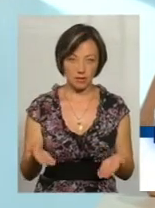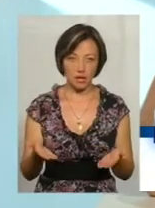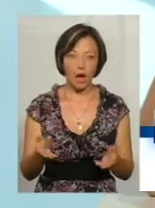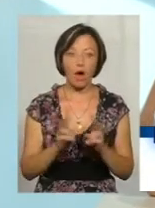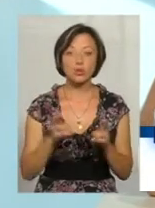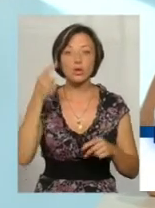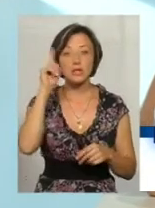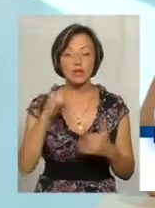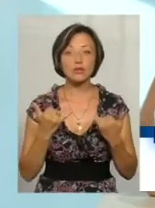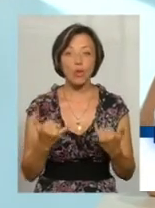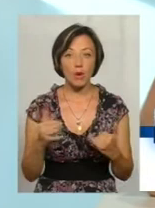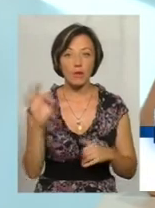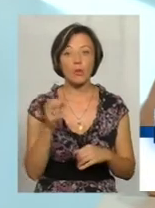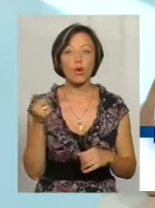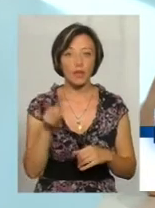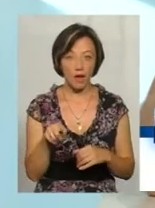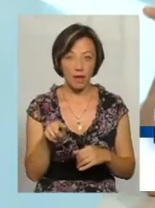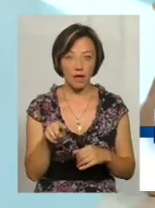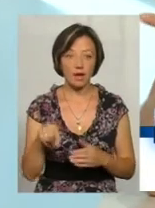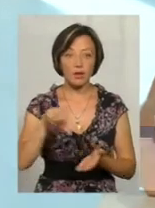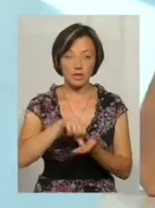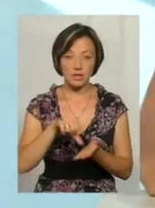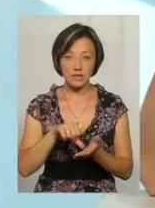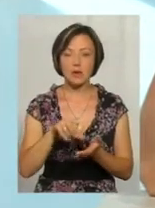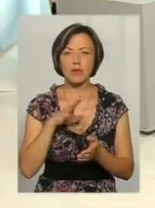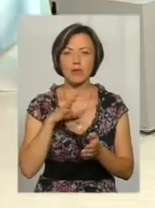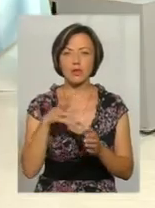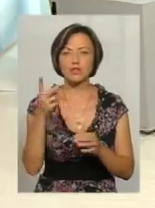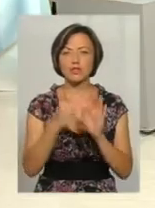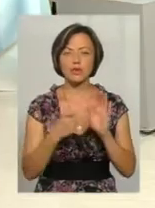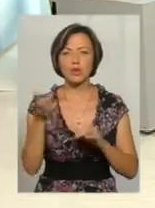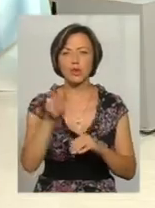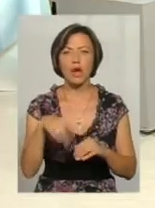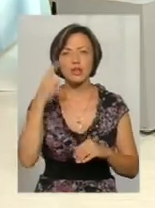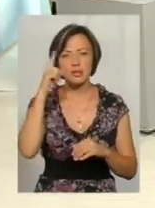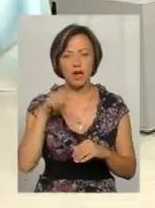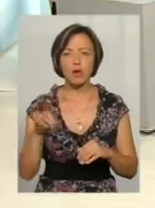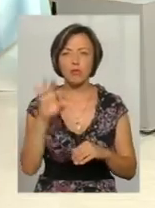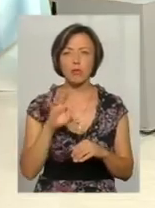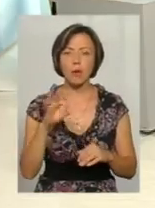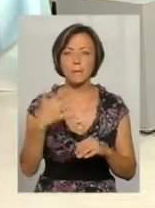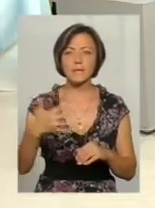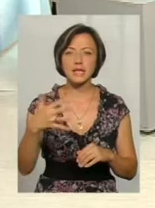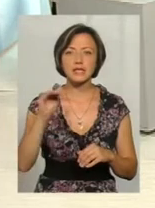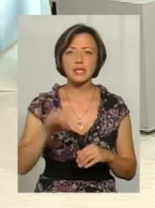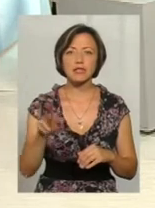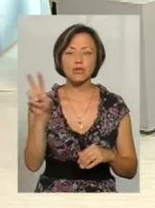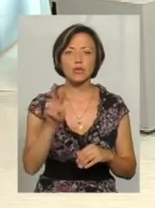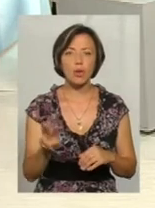хто знає сьогодні про те, і там фігурувала цифра 600 доларів, а хто сьогодні знає про 50